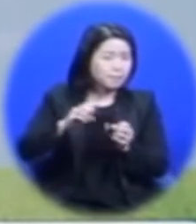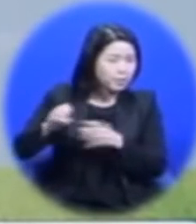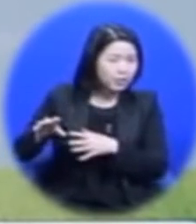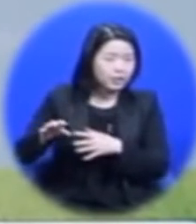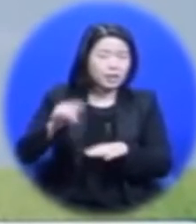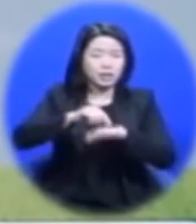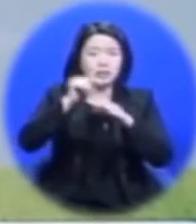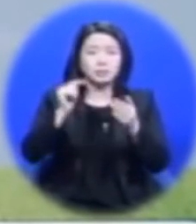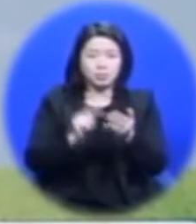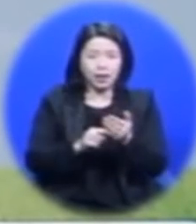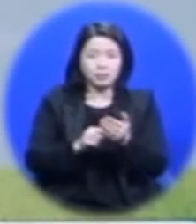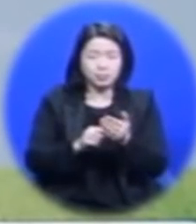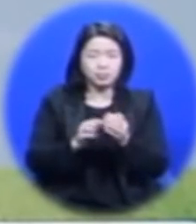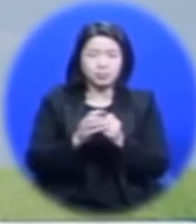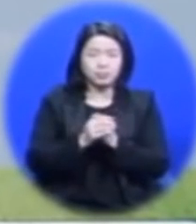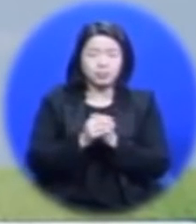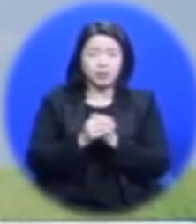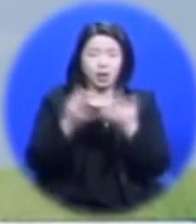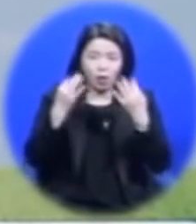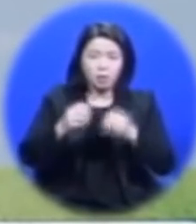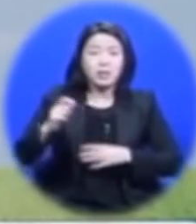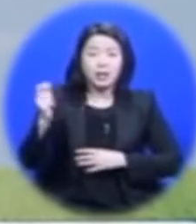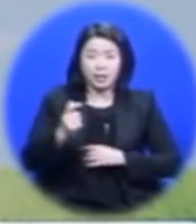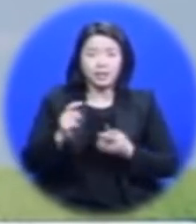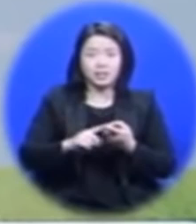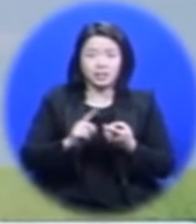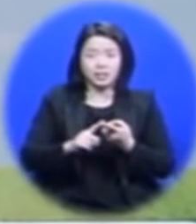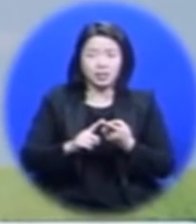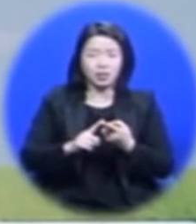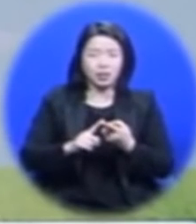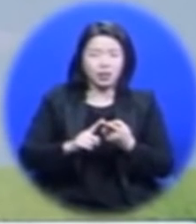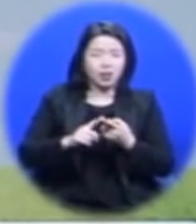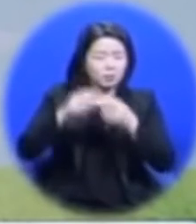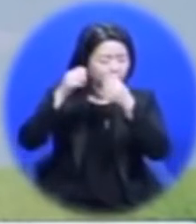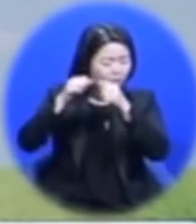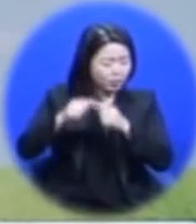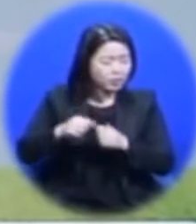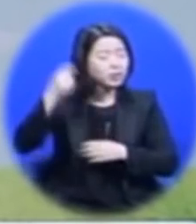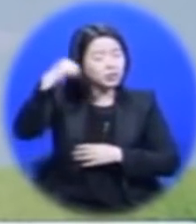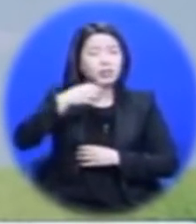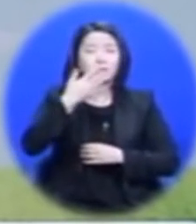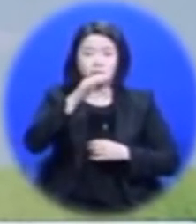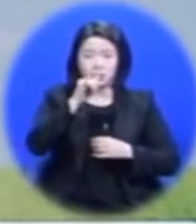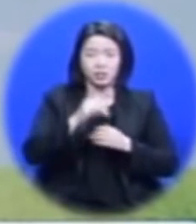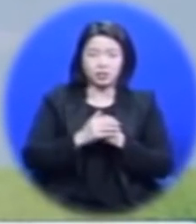버림받은 심정이 얼마나 강한지를 아주 절절히 느낄 수 있었답니다.